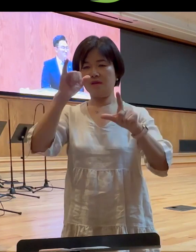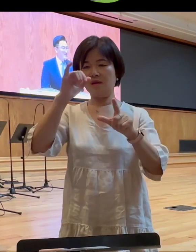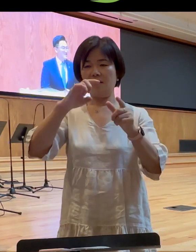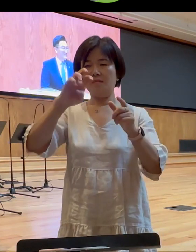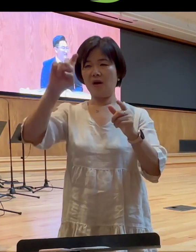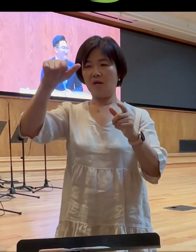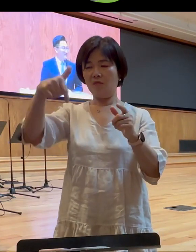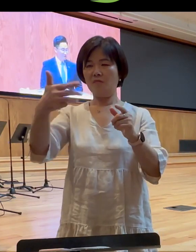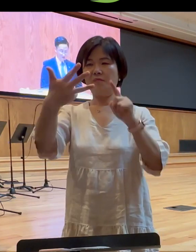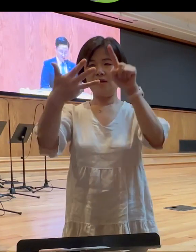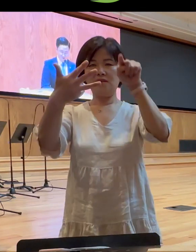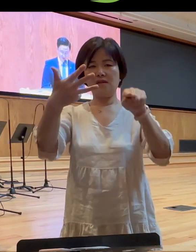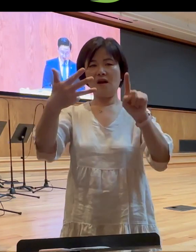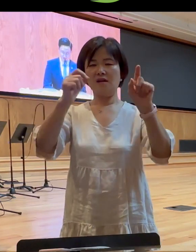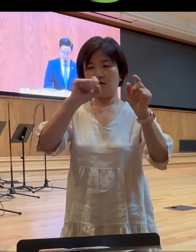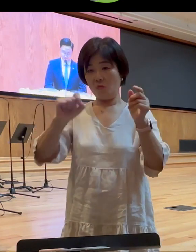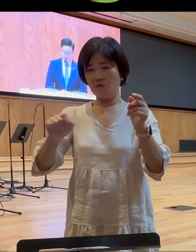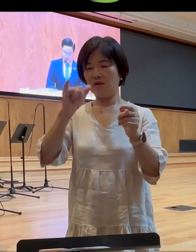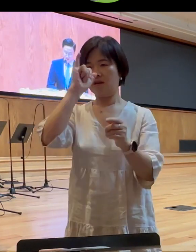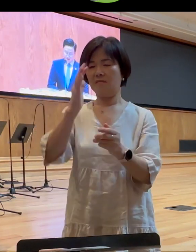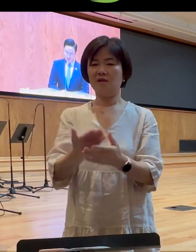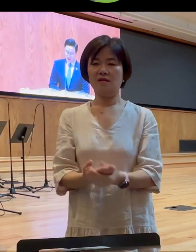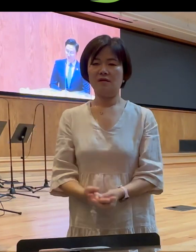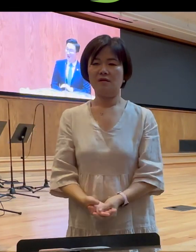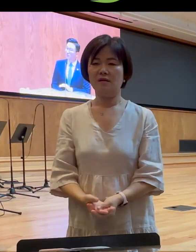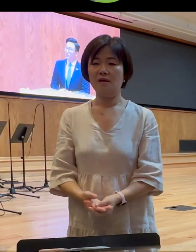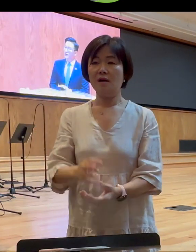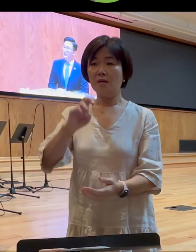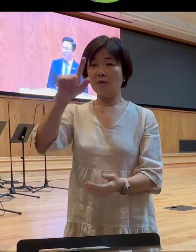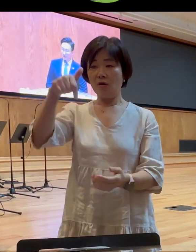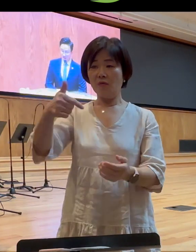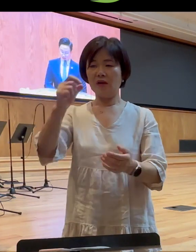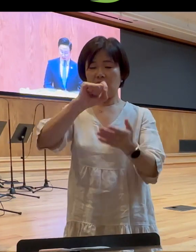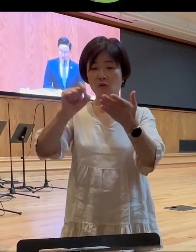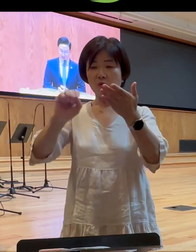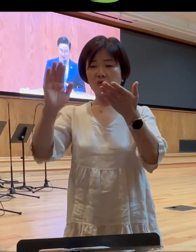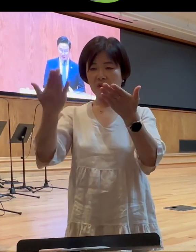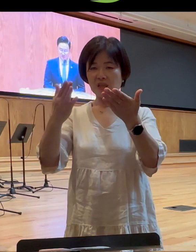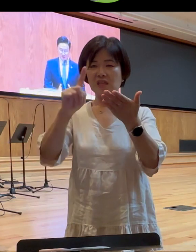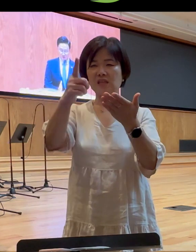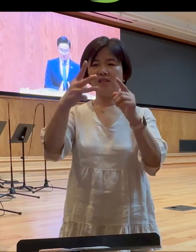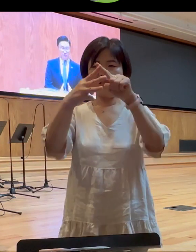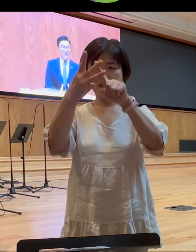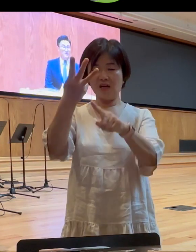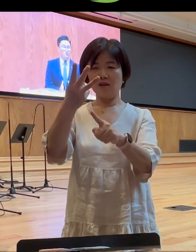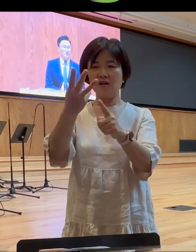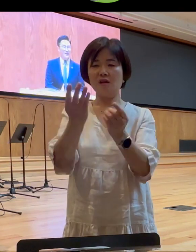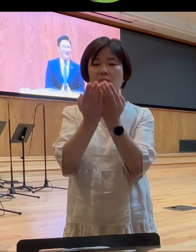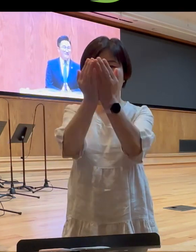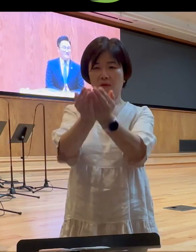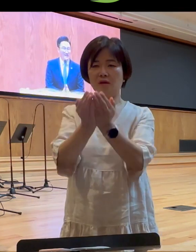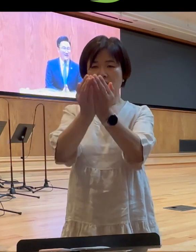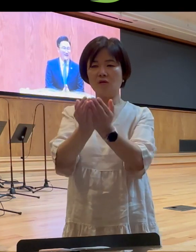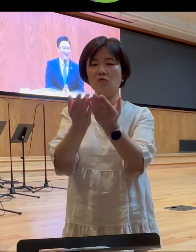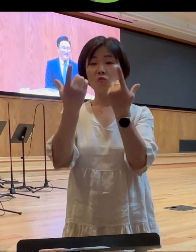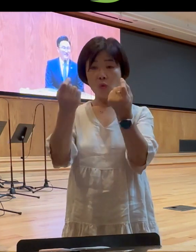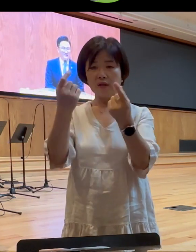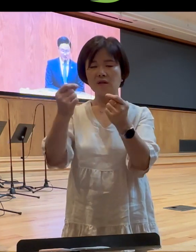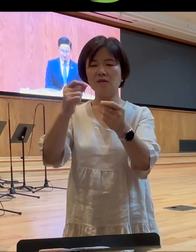마가복음 8장에 기록되어 있습니다. 마가복음에 기록된 이 세 장면에 공통된 주제가